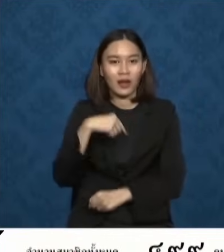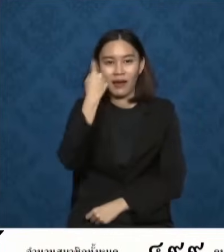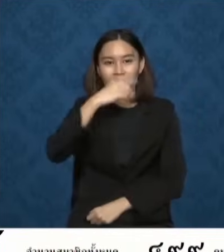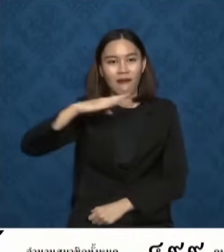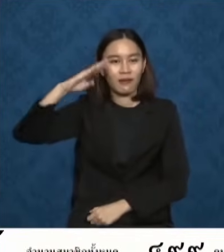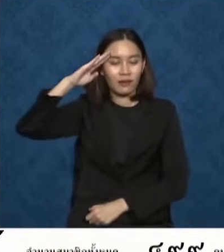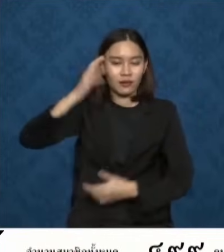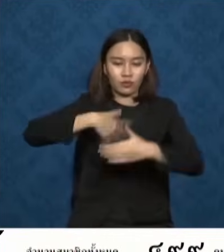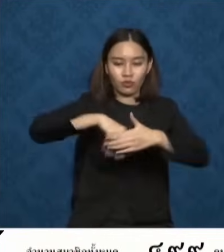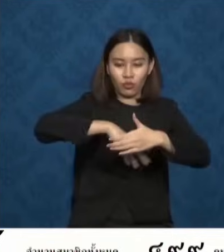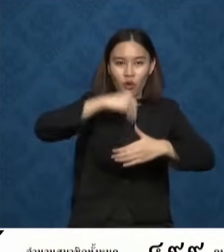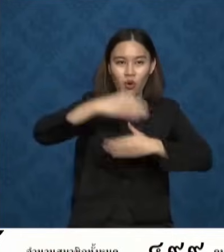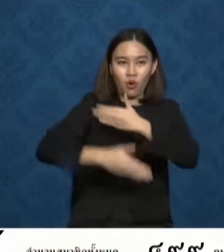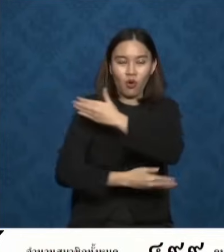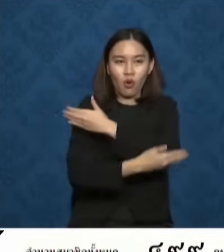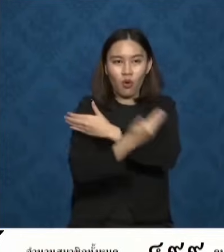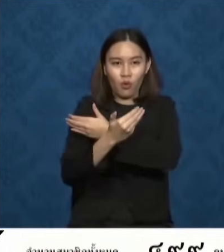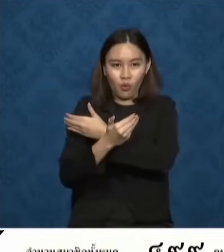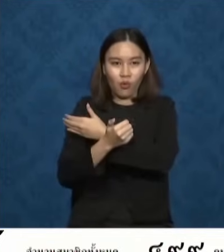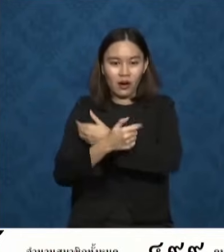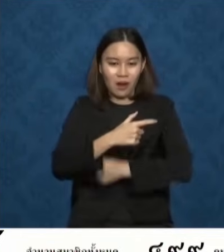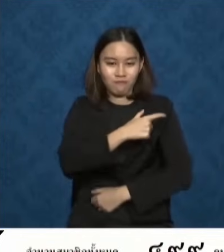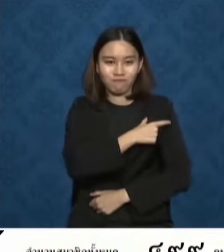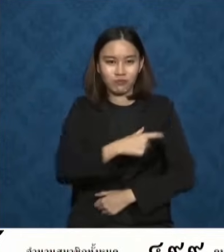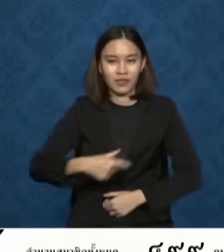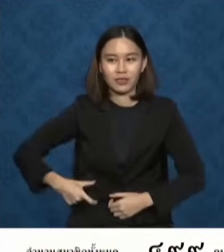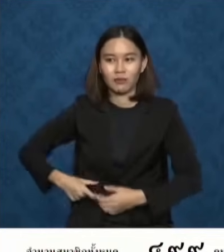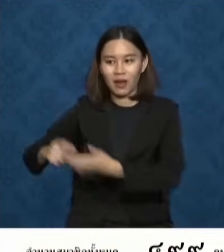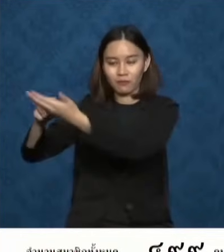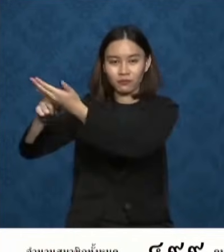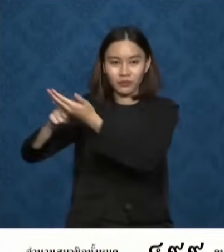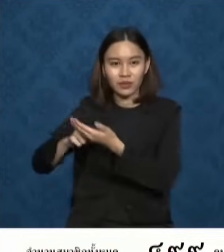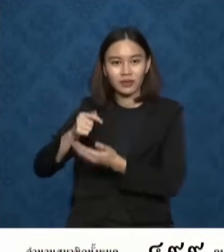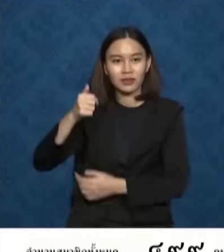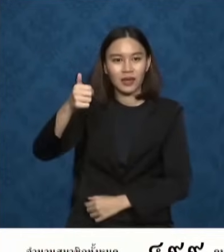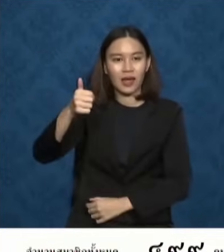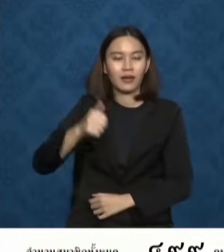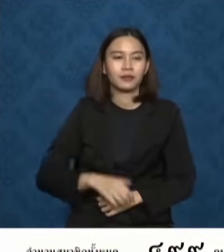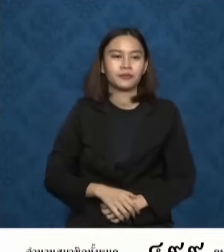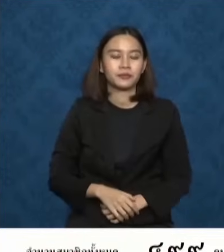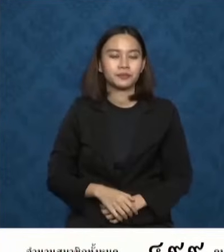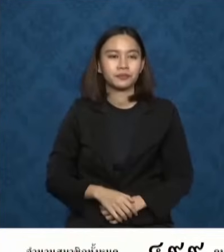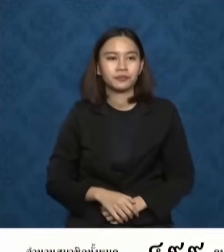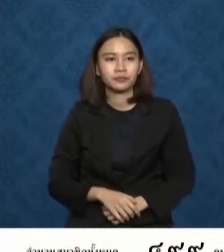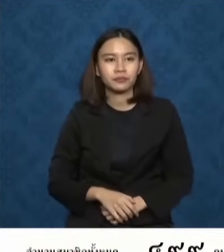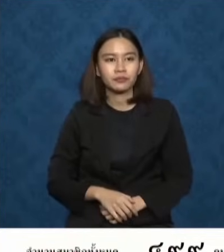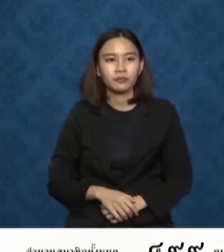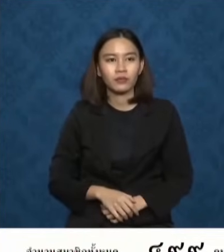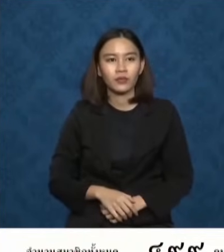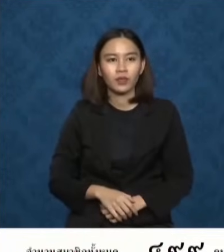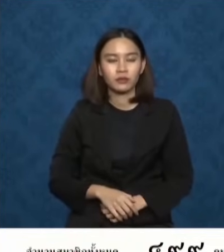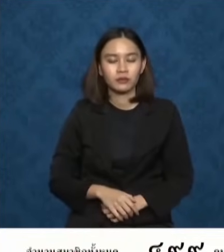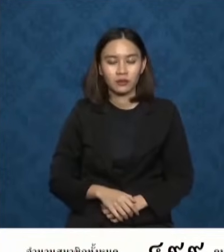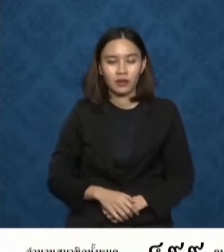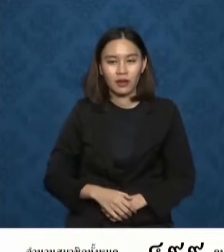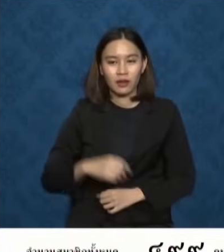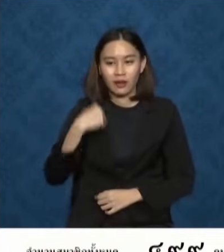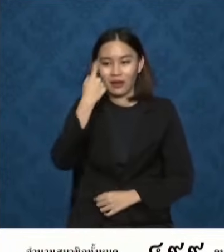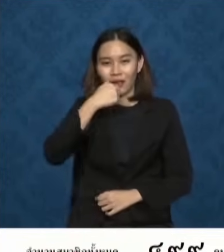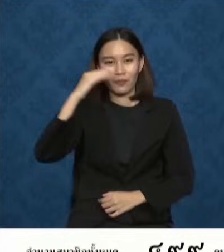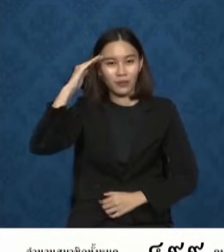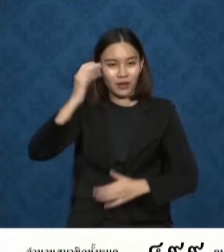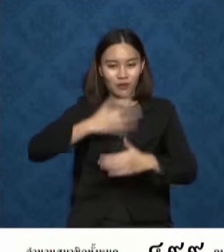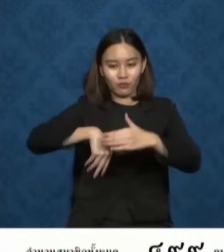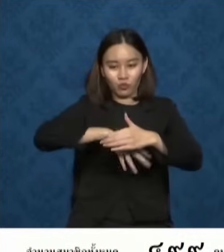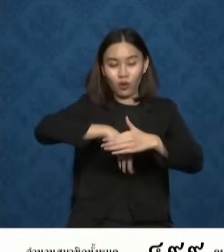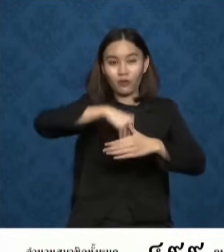ณฑ์ต่อไปนี้มีโอกาสได้เครื่องราชอิสริยาภรณ์นอกจากนี้ไม่เท่านั้นเด็กซึ่งเป็นทหารเกณฑ์เนี่ยมาเป็นทหารประจ